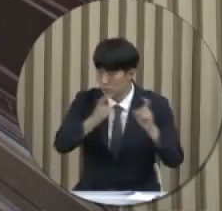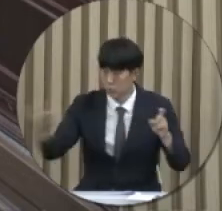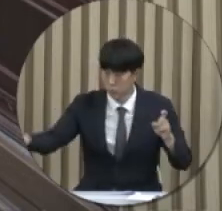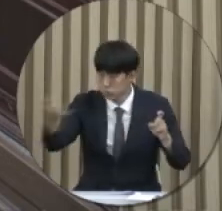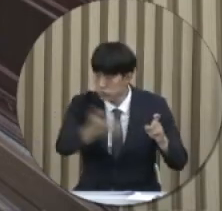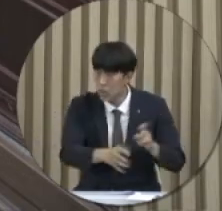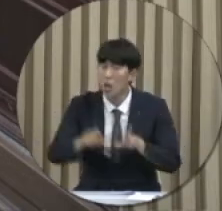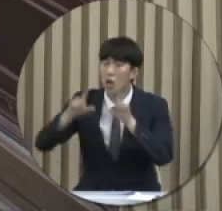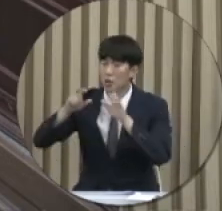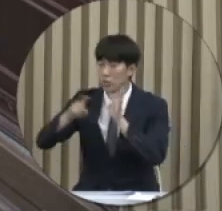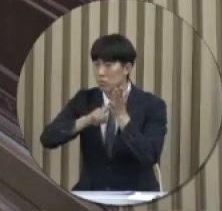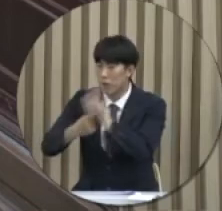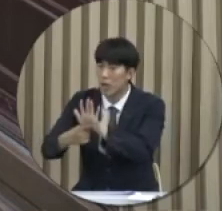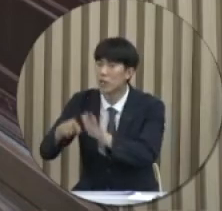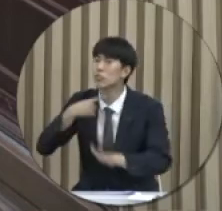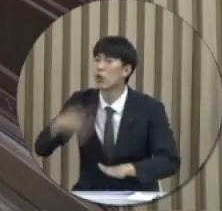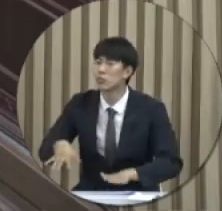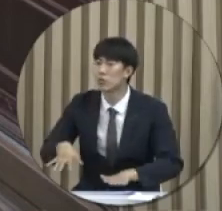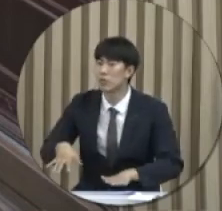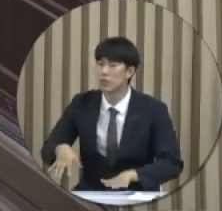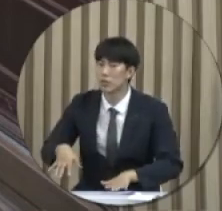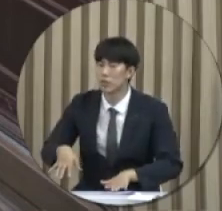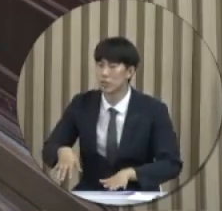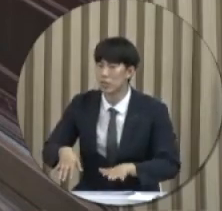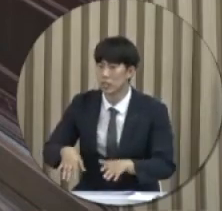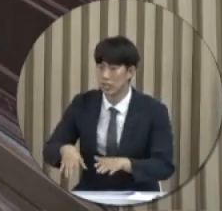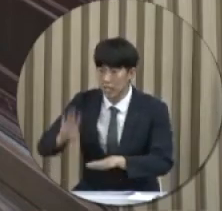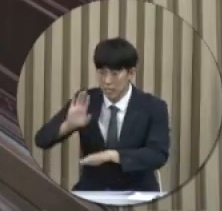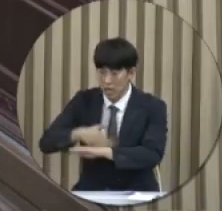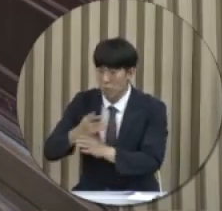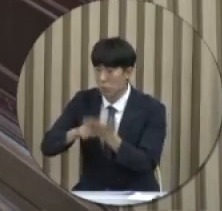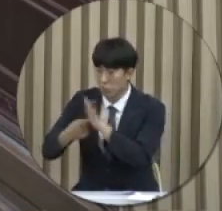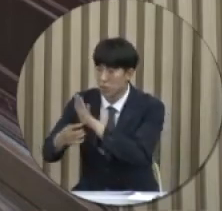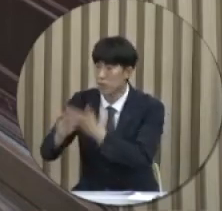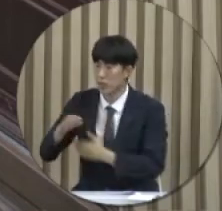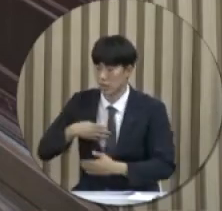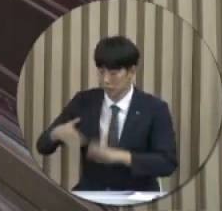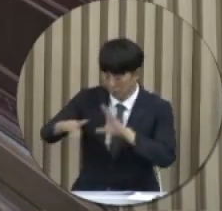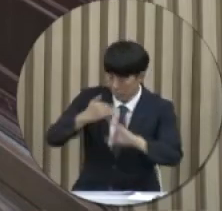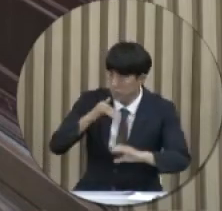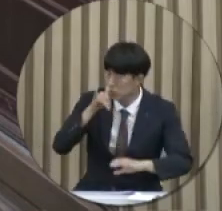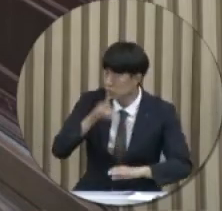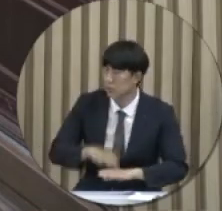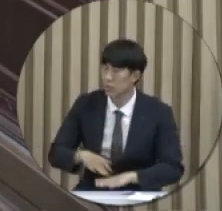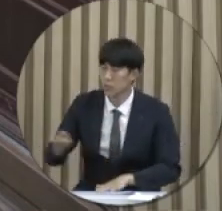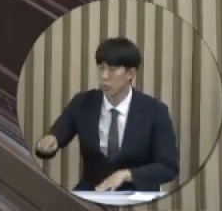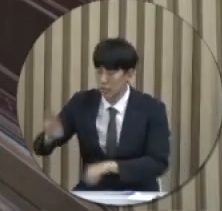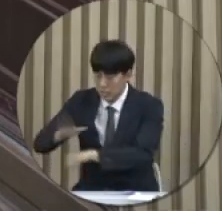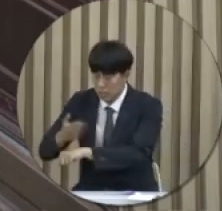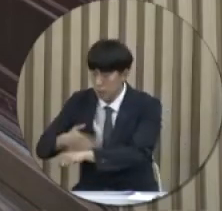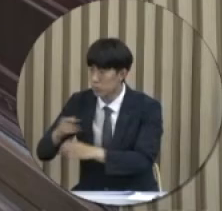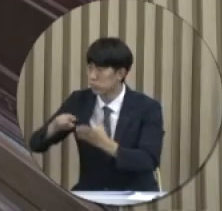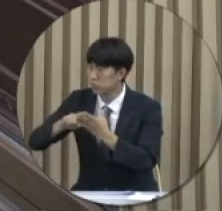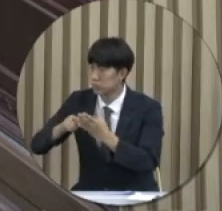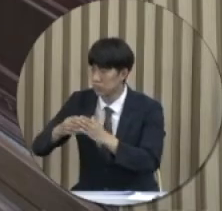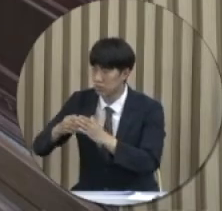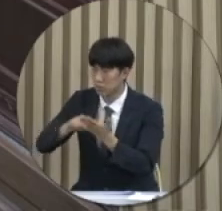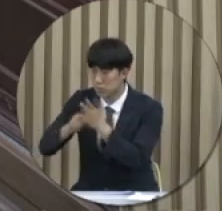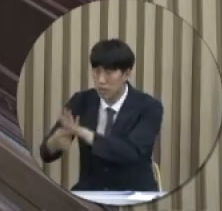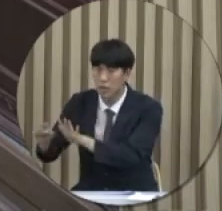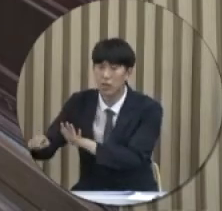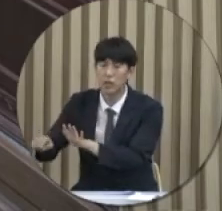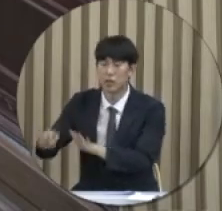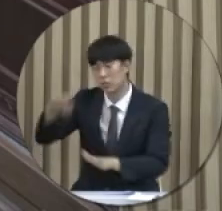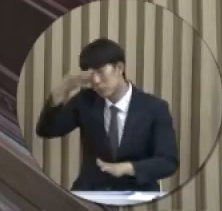자체가 없습니다. 그리고 보도가 잘못 나가면 저한테 매번, 거기에 대해서 이게 잘못 나가는데 우리 의사랑 다르다는 충분히 양해를